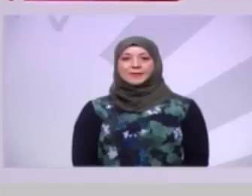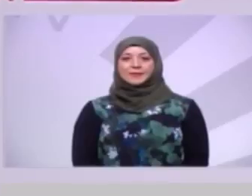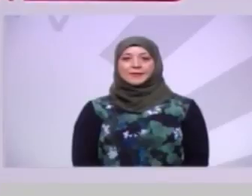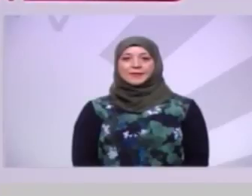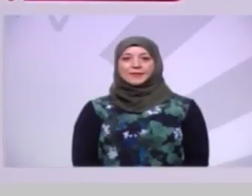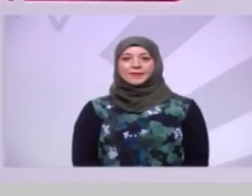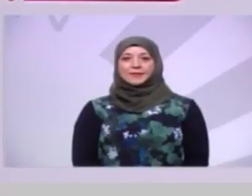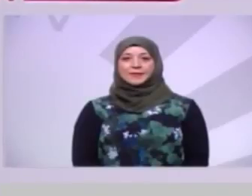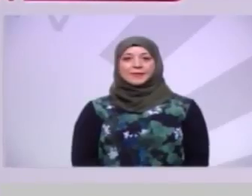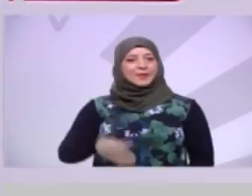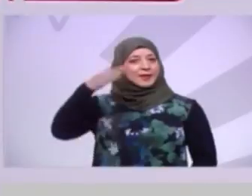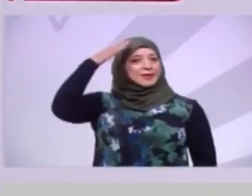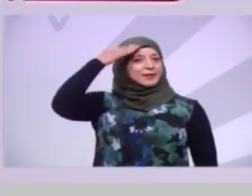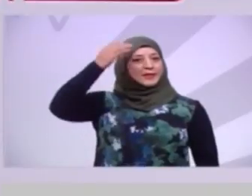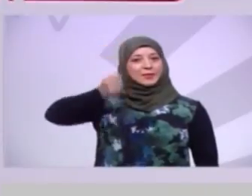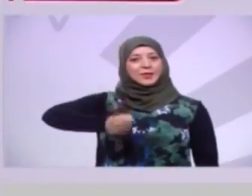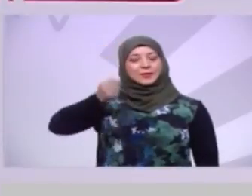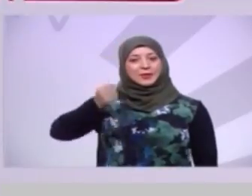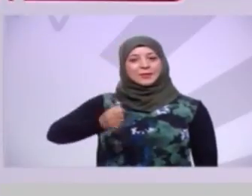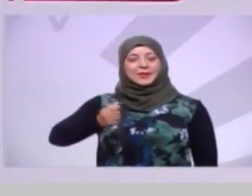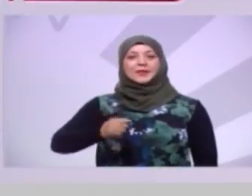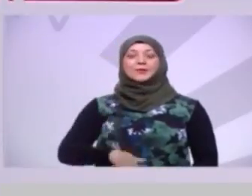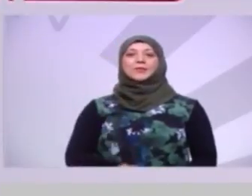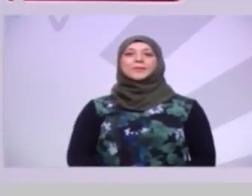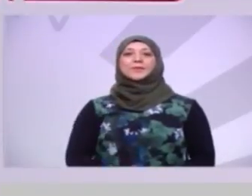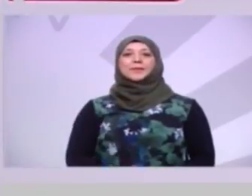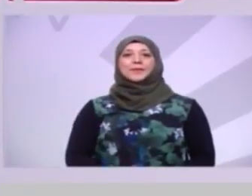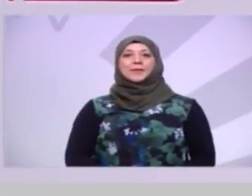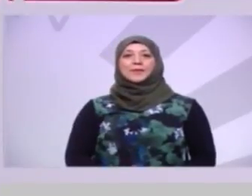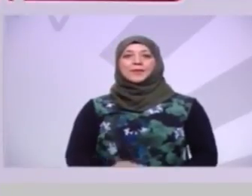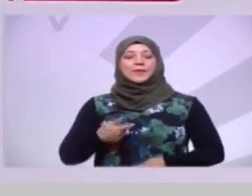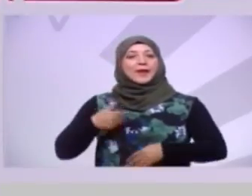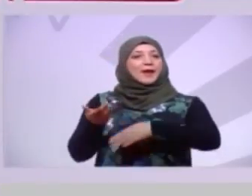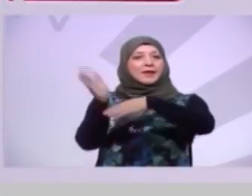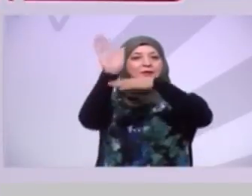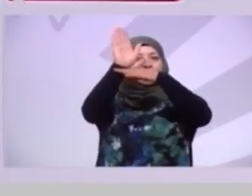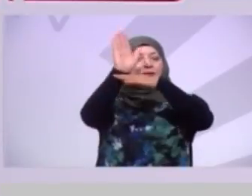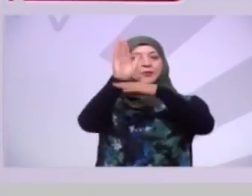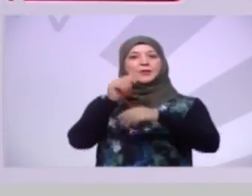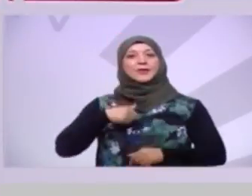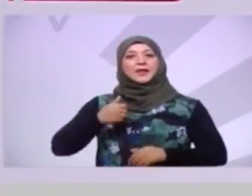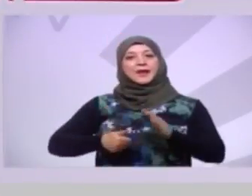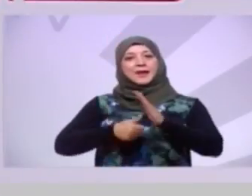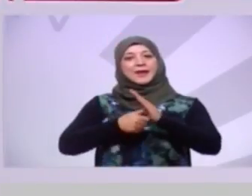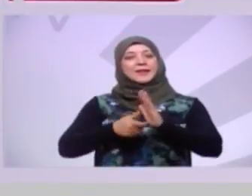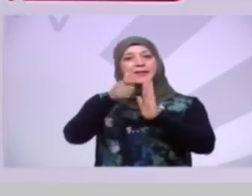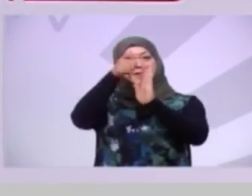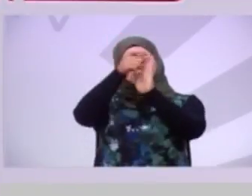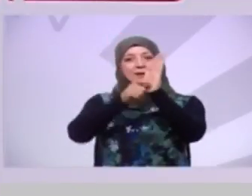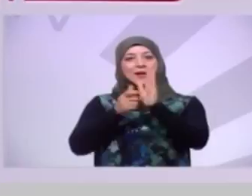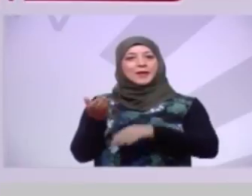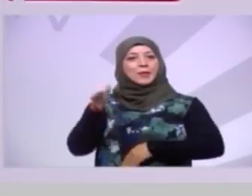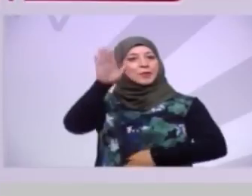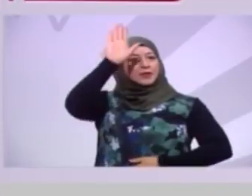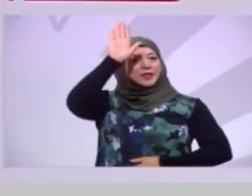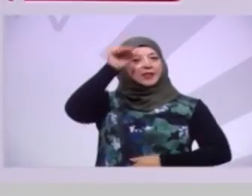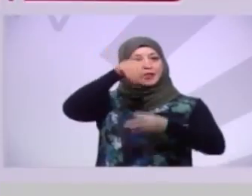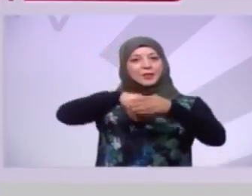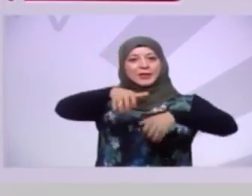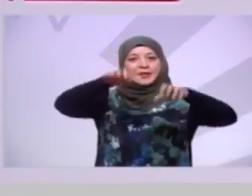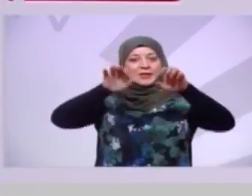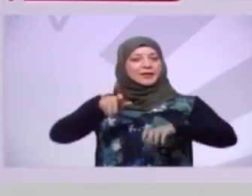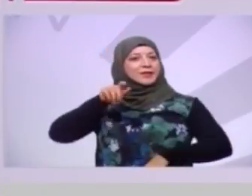السلام عليكم ورحمه الله وبركاته الحاكم القانون رئيس قائمه بالترشح الانتخابات التشريعيه